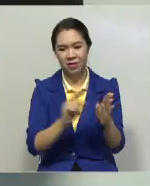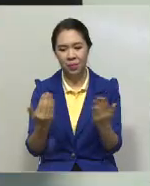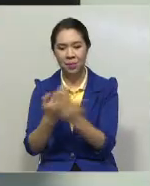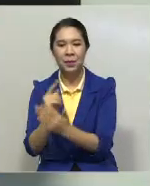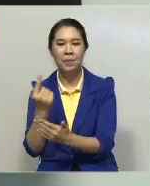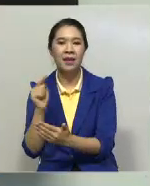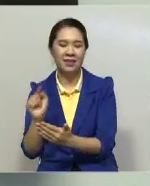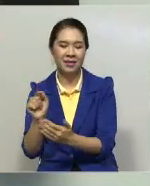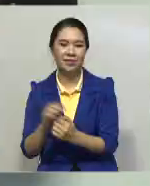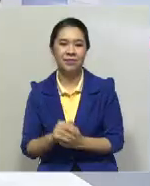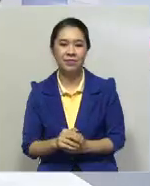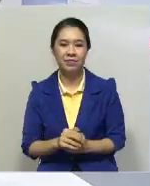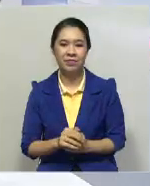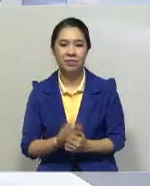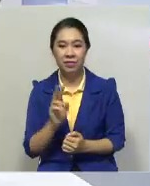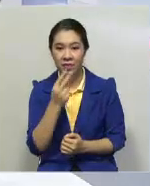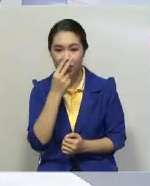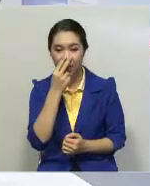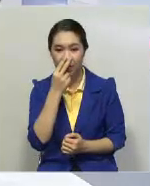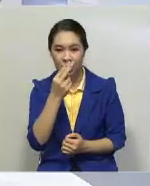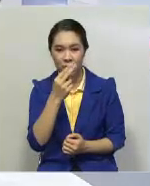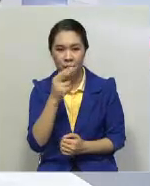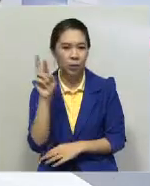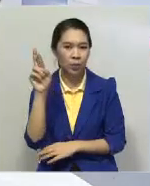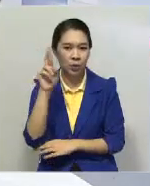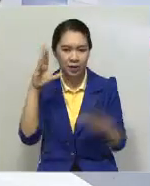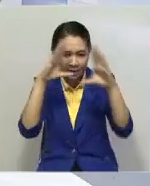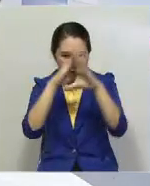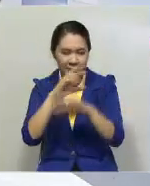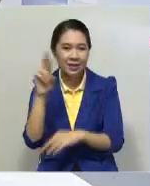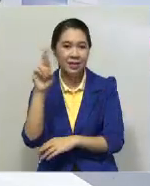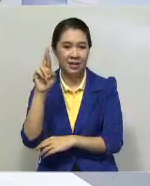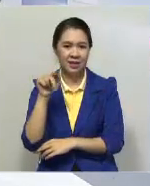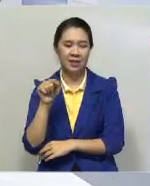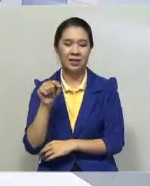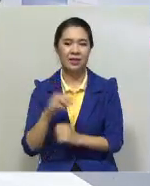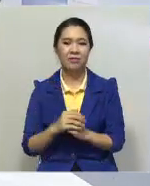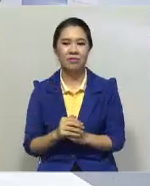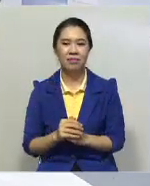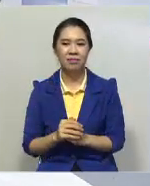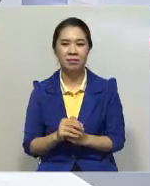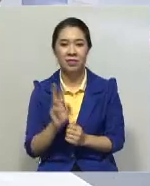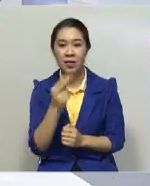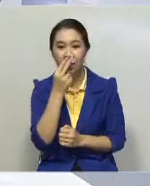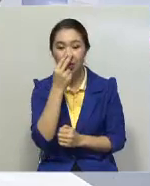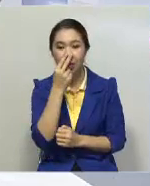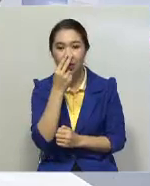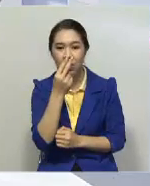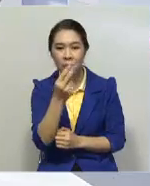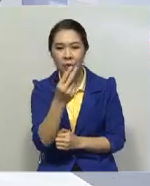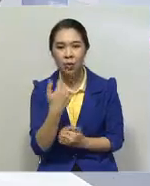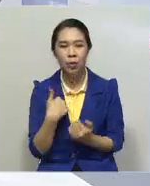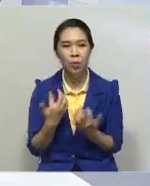ก็เพิ่งปิดไปนะครับเมื่อถ้าคุณผู้ชมติดตามเนี่ยเมื่อช่วงเที่ยงคืนที่ผ่านม า คือหลายคนเนี่ยนั่งแฟนรายการของเราน